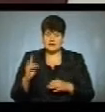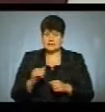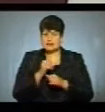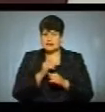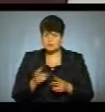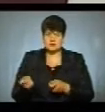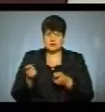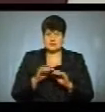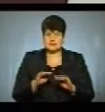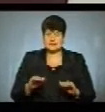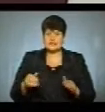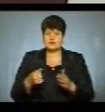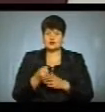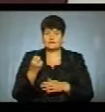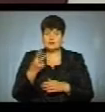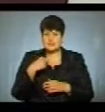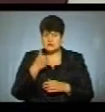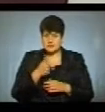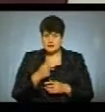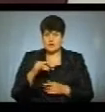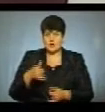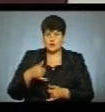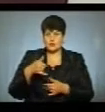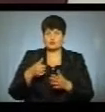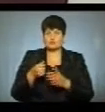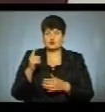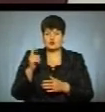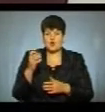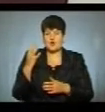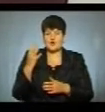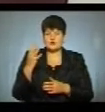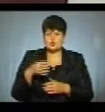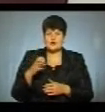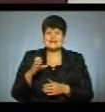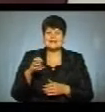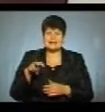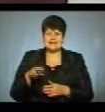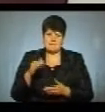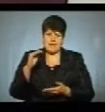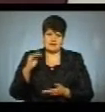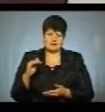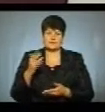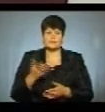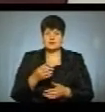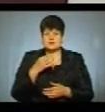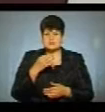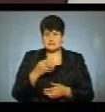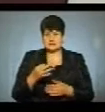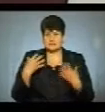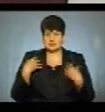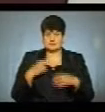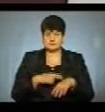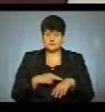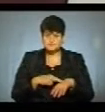до 12 років із ростом до 145 сантиметрів, повідомив начальник відділу патрульної поліції області Руслан